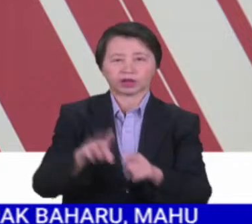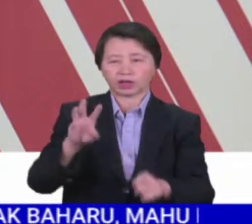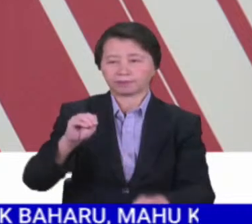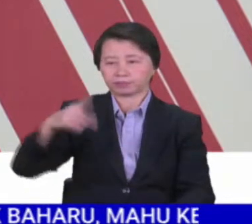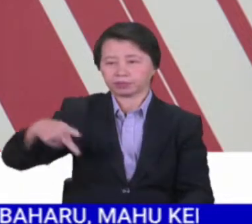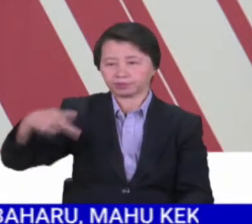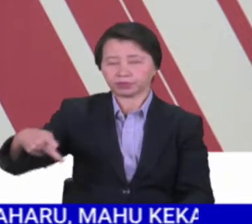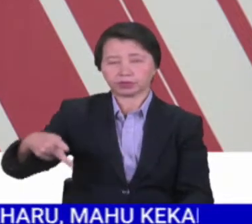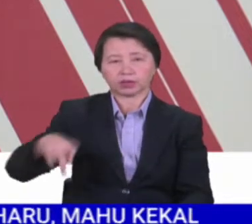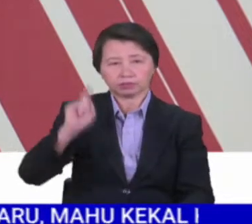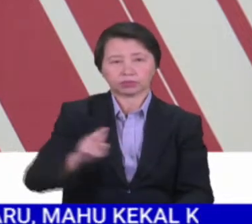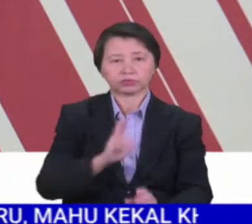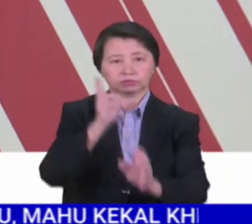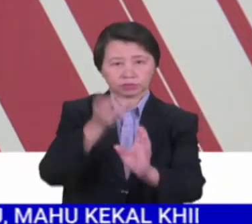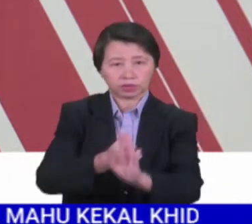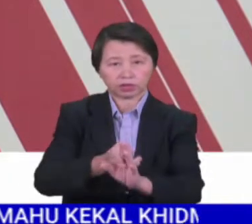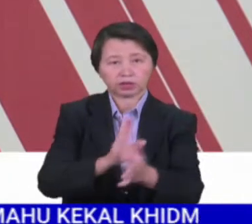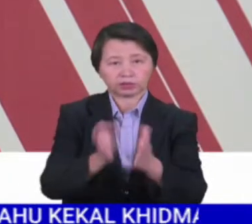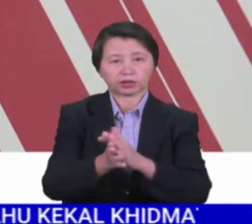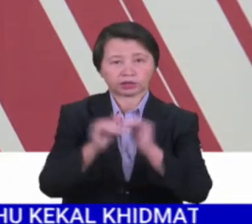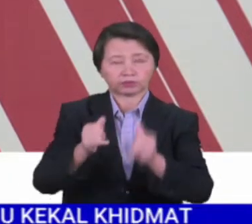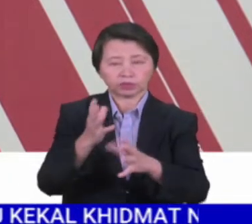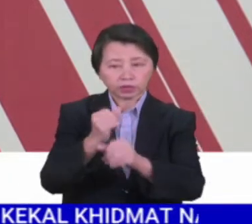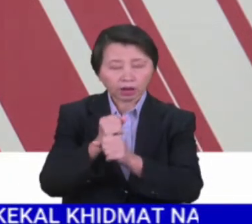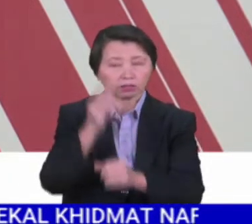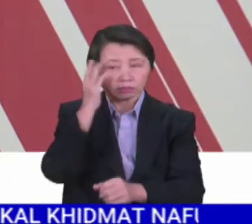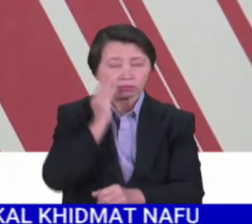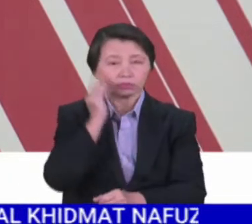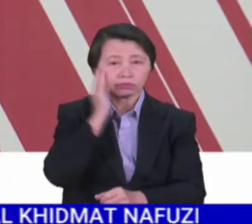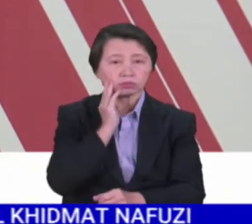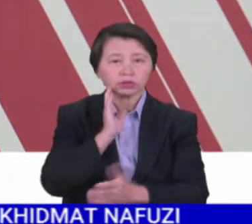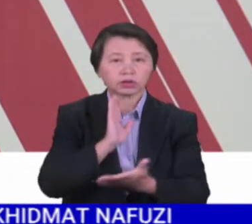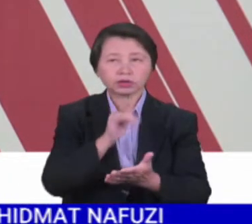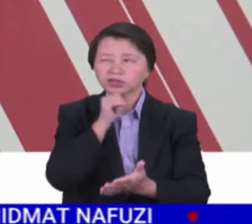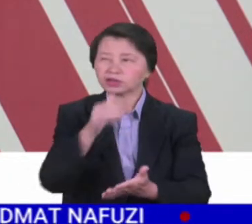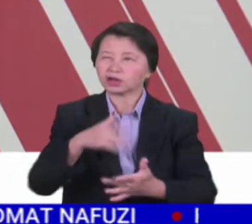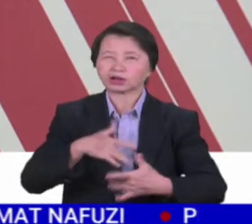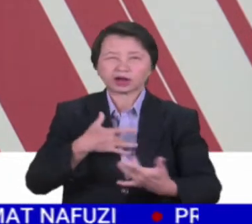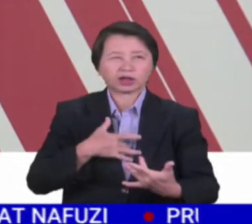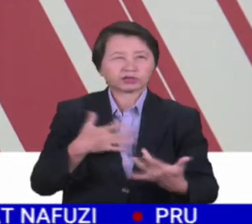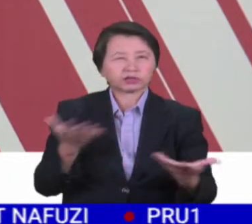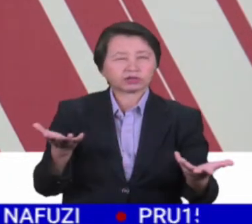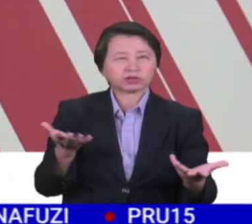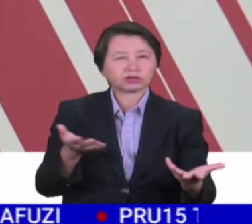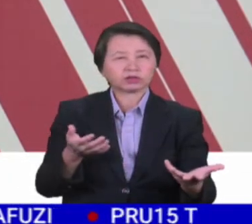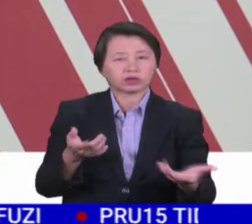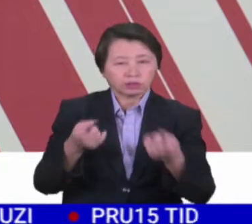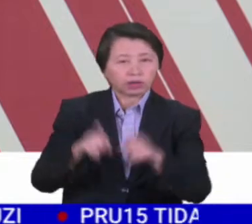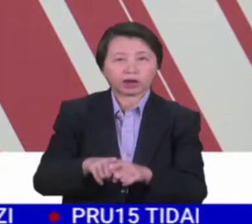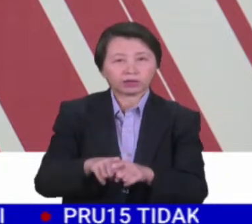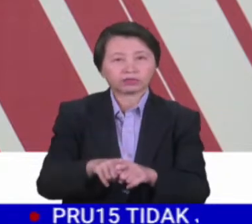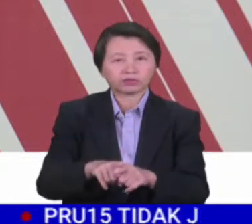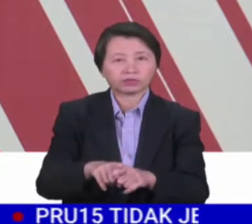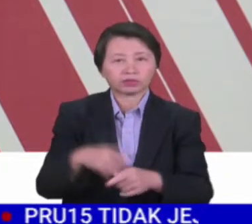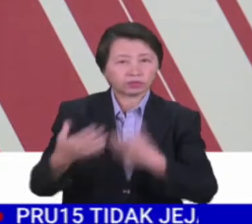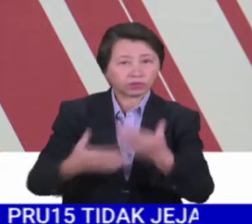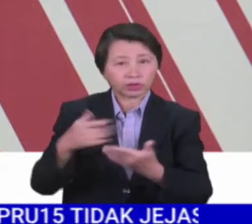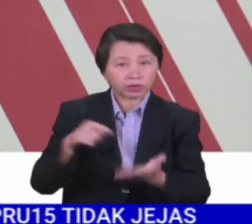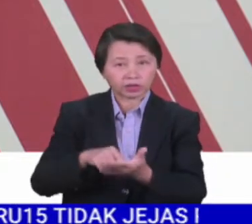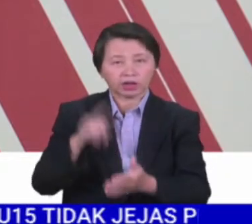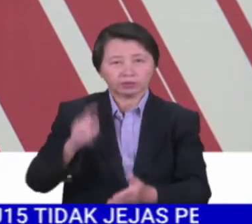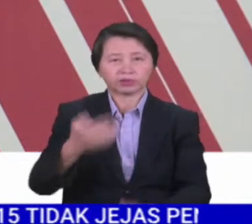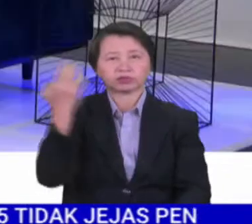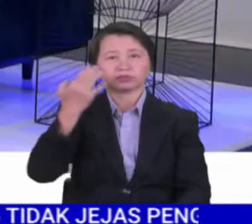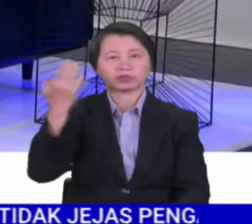So mereka kena menyertai itu supaya mereka dapat pengalaman dan mereka tidaklah rasa macam tak pernah berlaku kan proses ni. So mereka